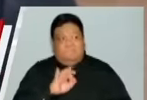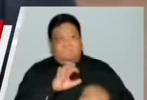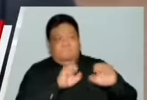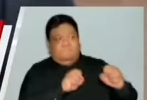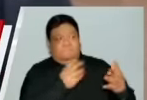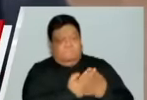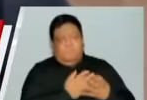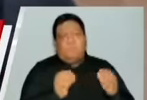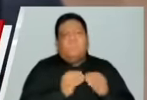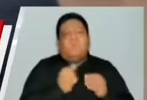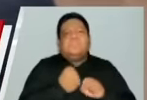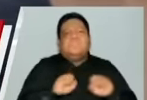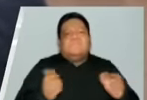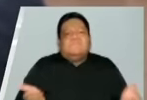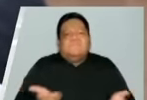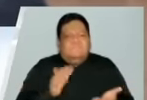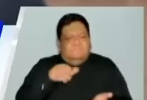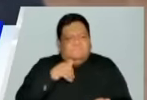restoration. Andiyan naman yung ating